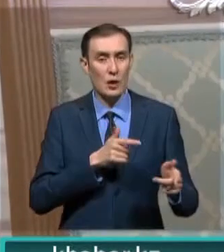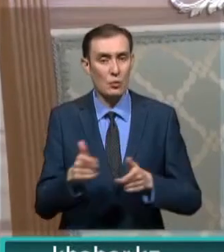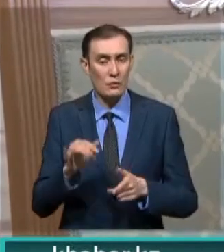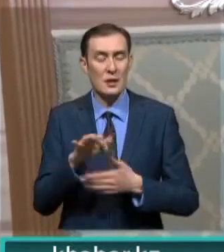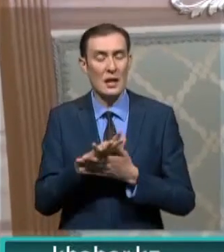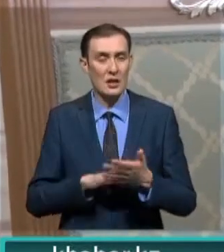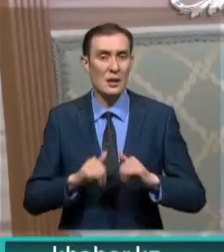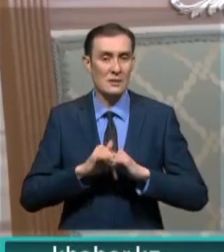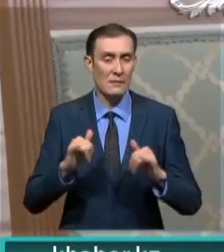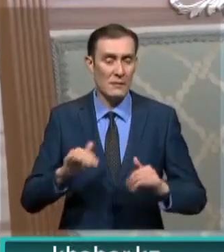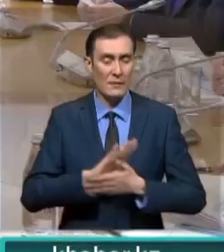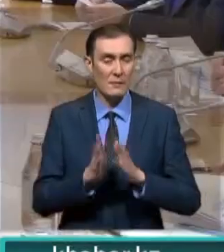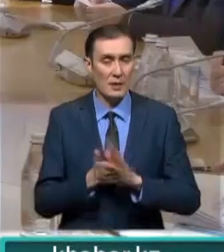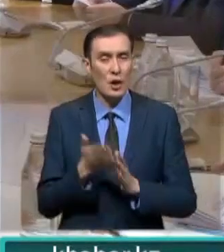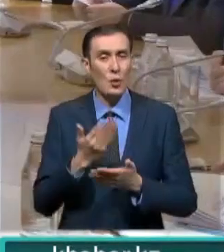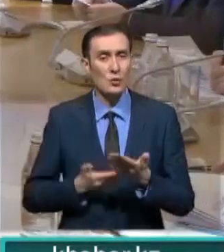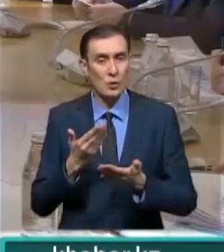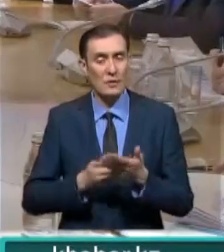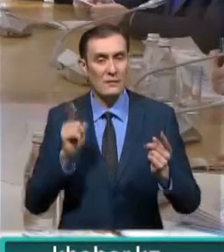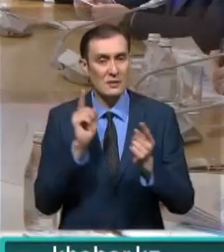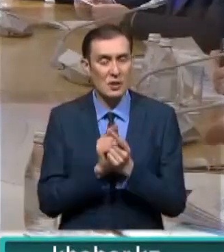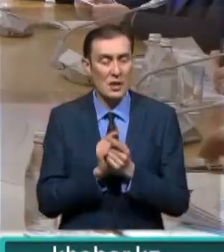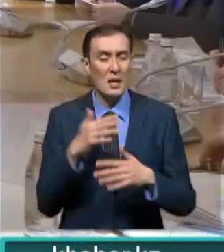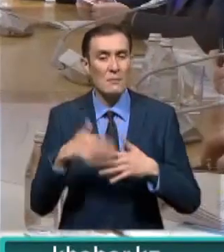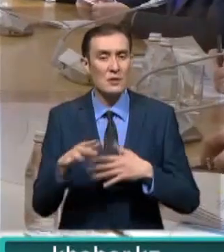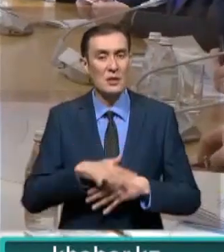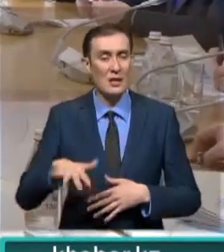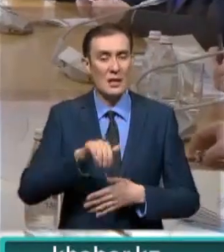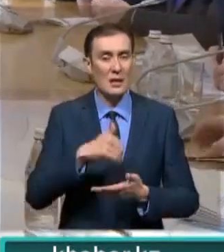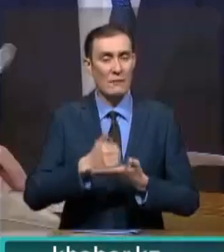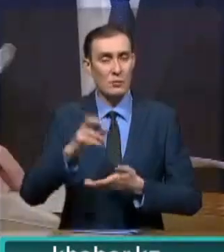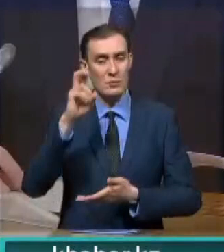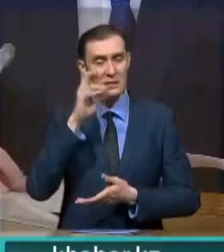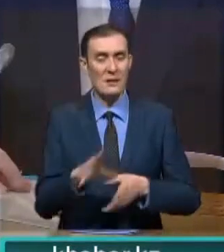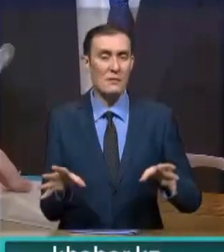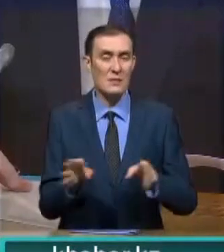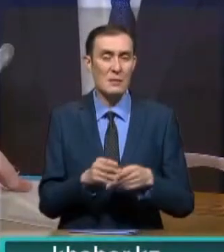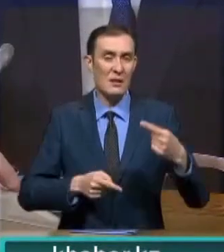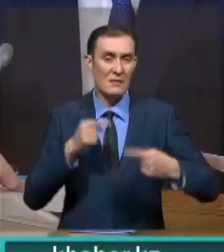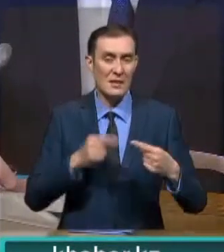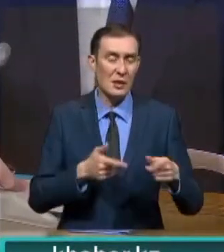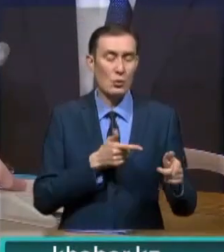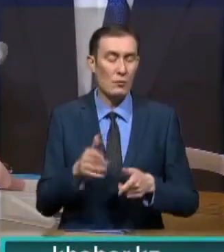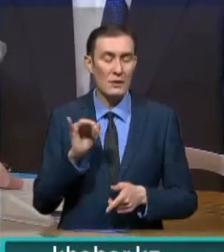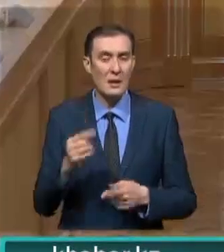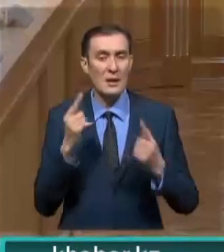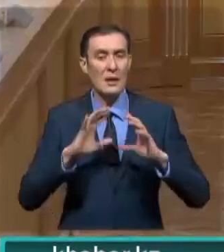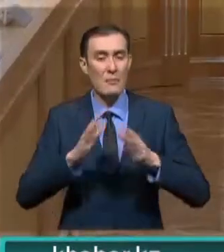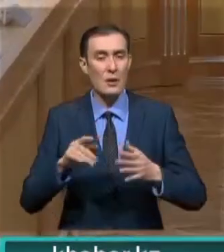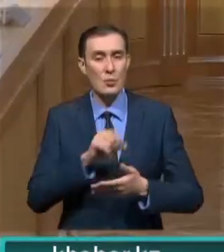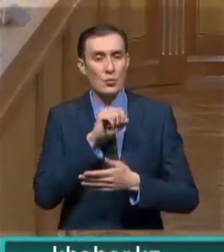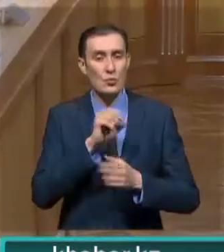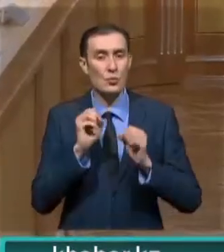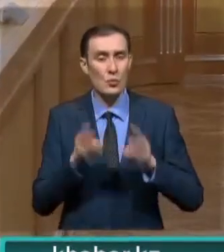и дальше развивать формат консультативных встреч межрегиональных глав государств. Совместно противостоять готовы страны глобальной угрозе